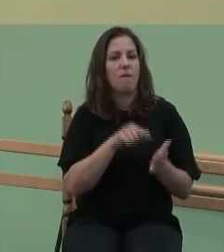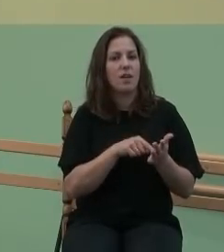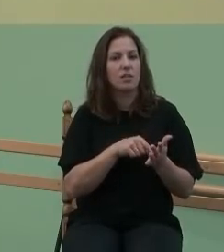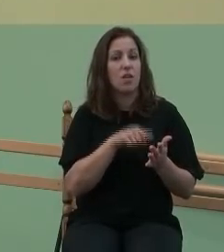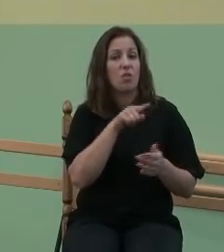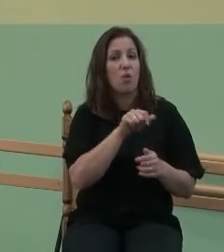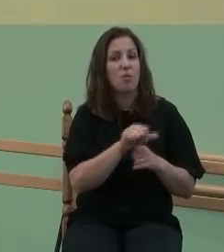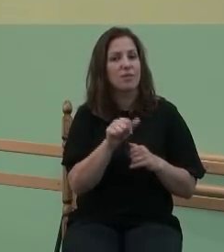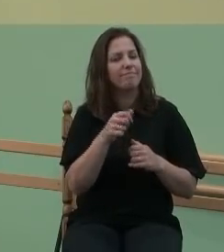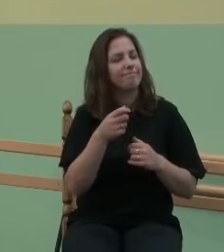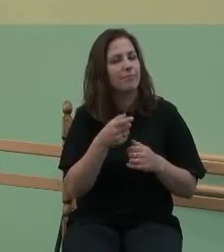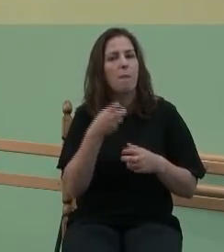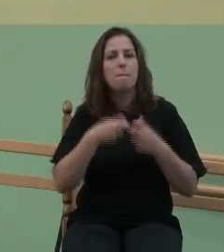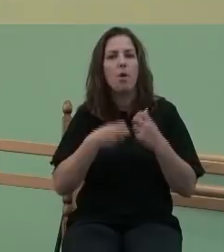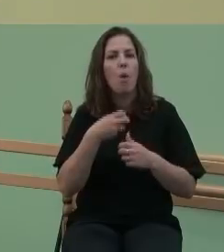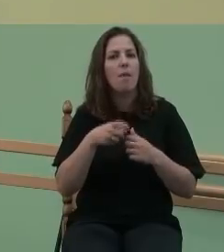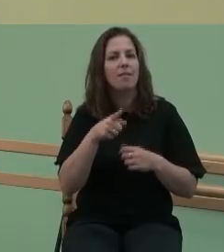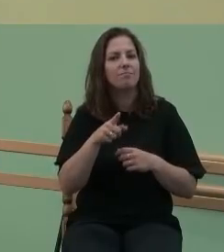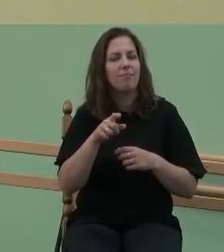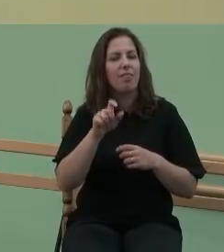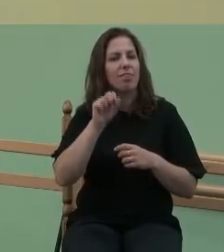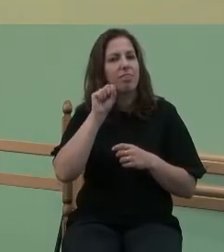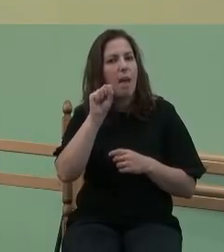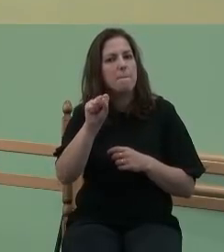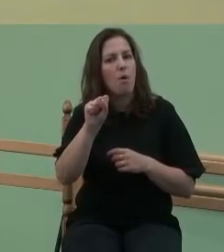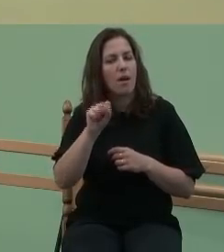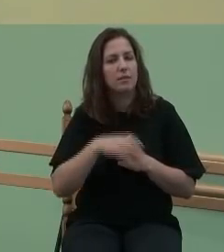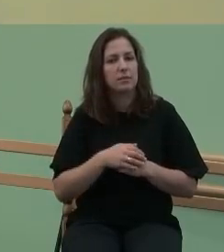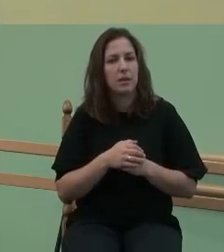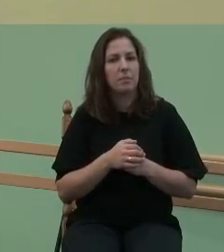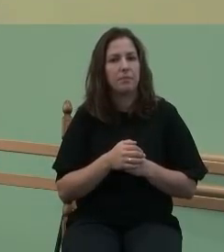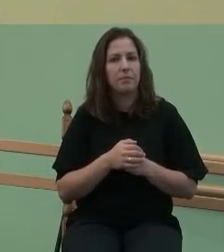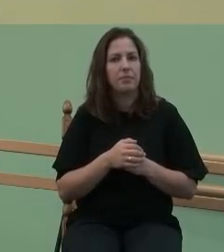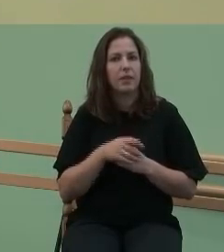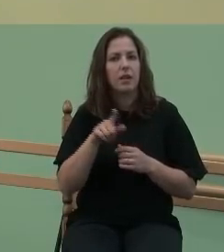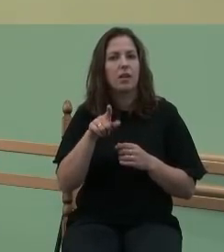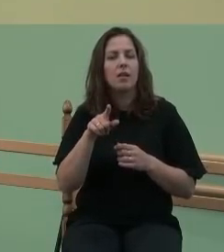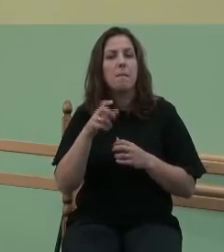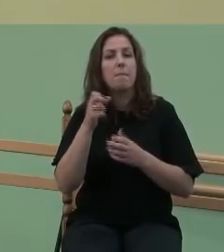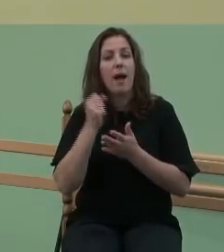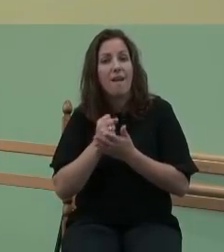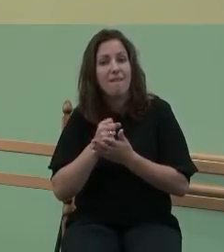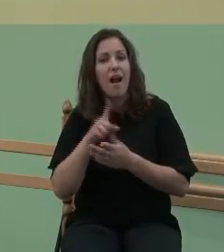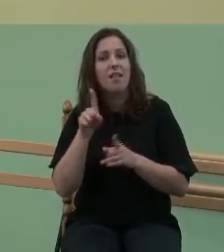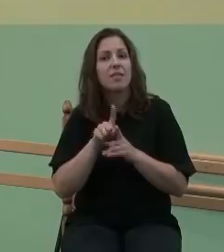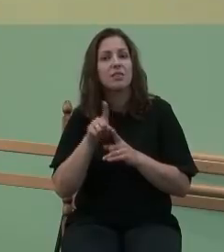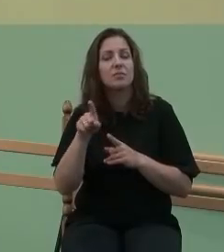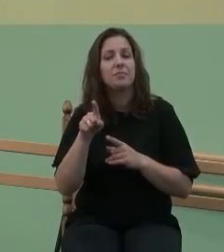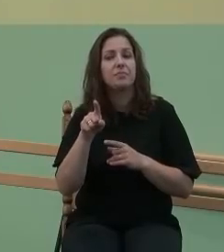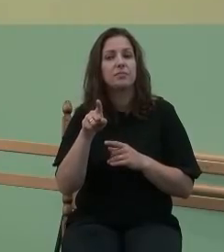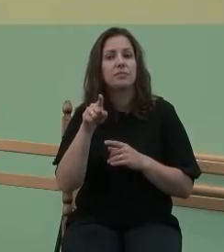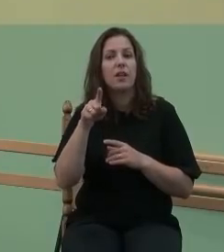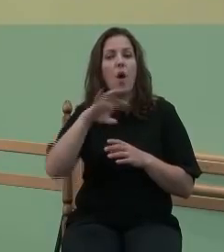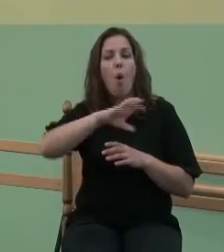I to jest już problem wtedy demokracji i pewnych zasad państwa prawa, aby te organy,